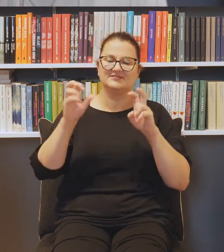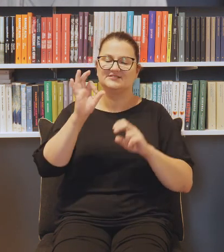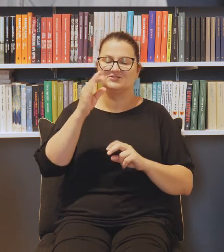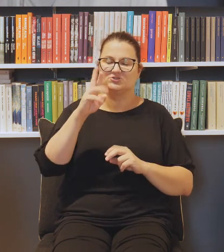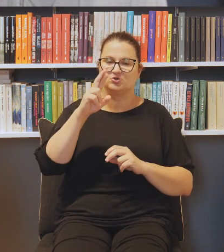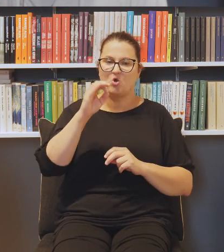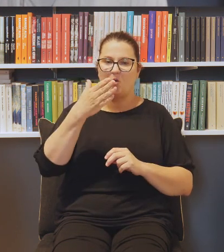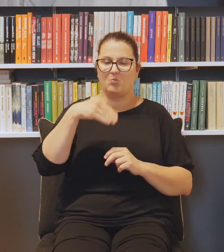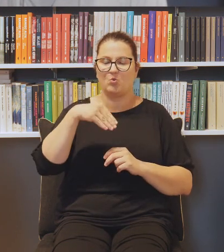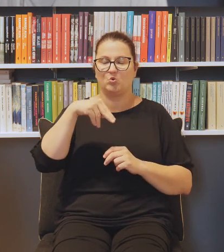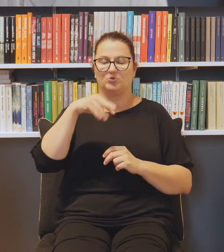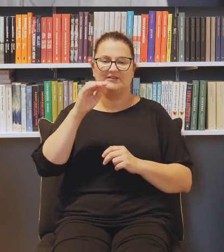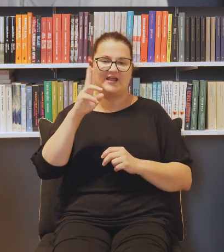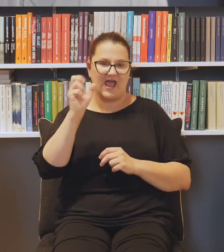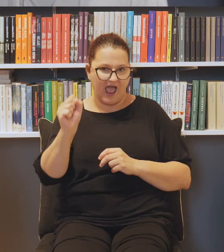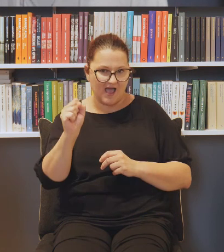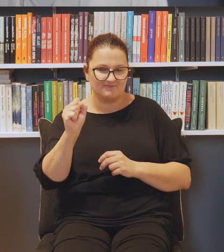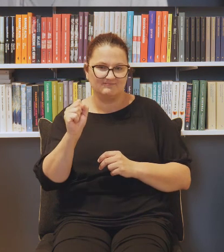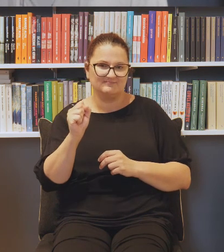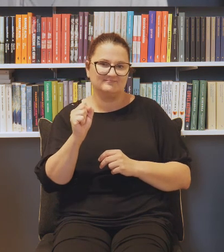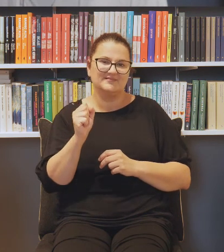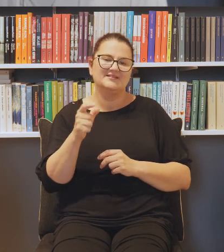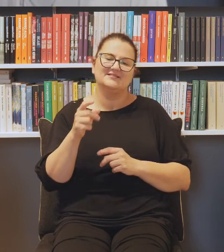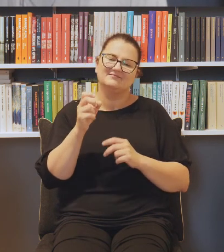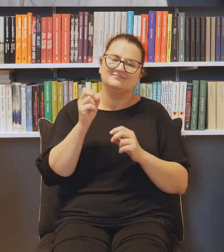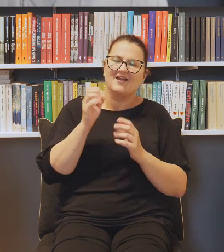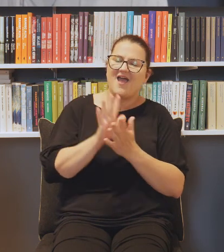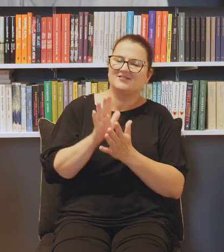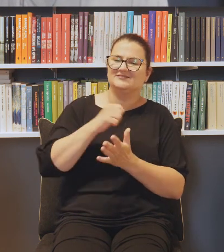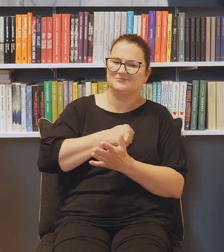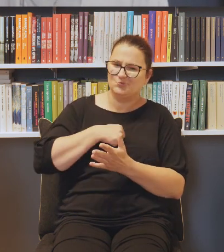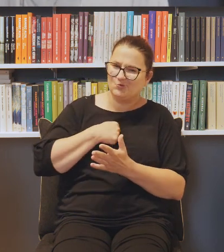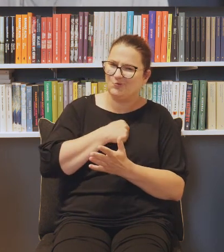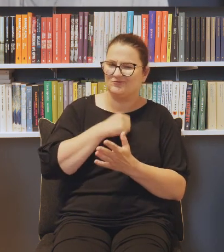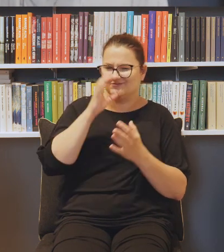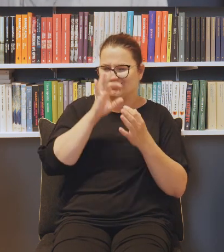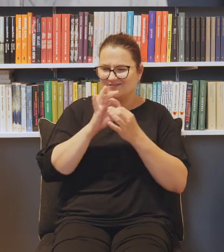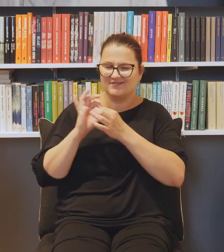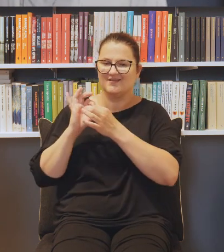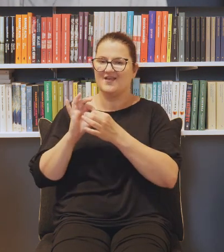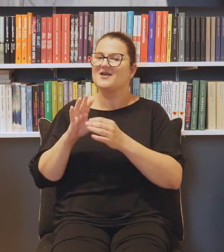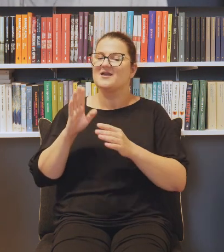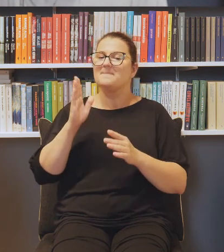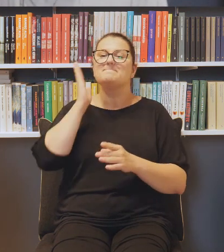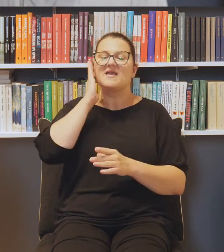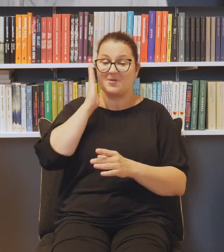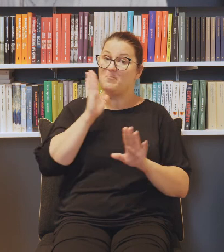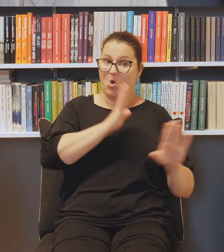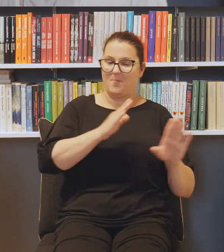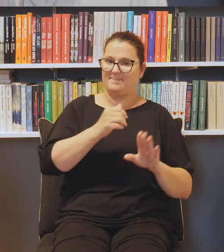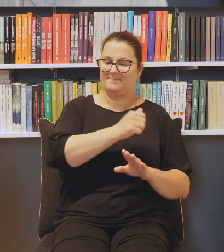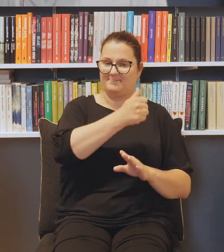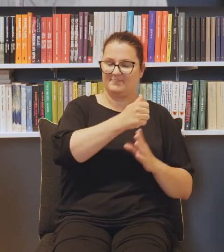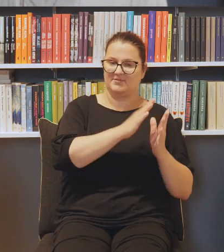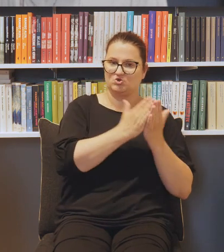Sromutka. Taka, kojarzy się z takim smutkiem i tam mieszka podobne tematy co w tej książce